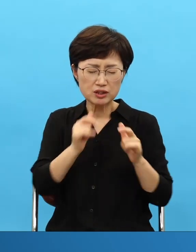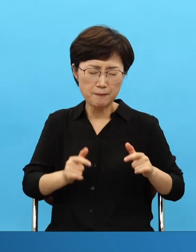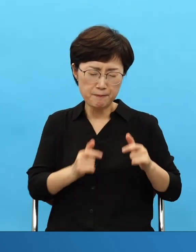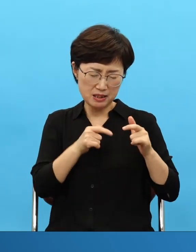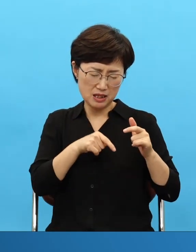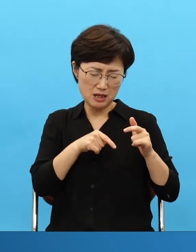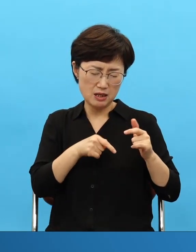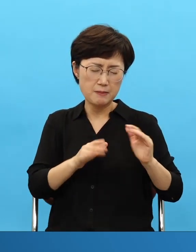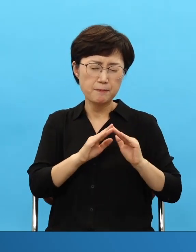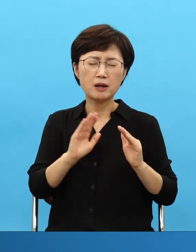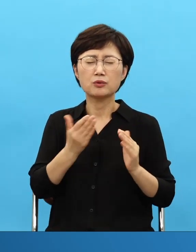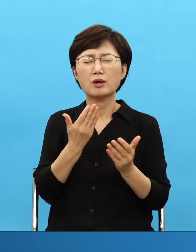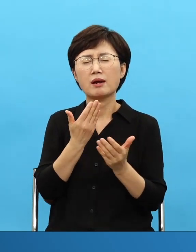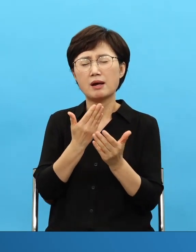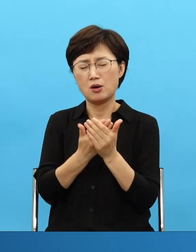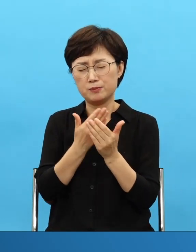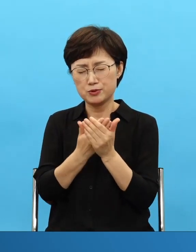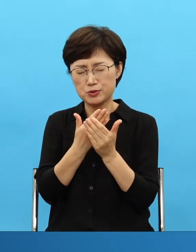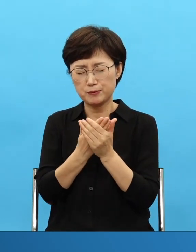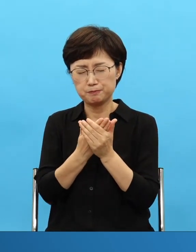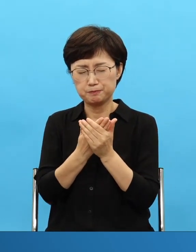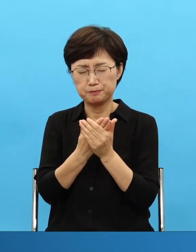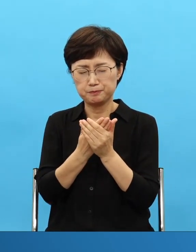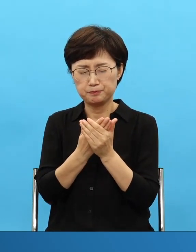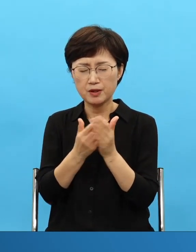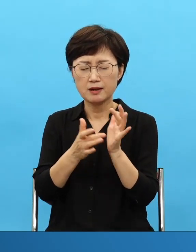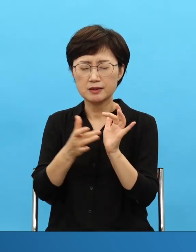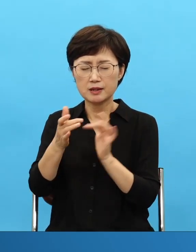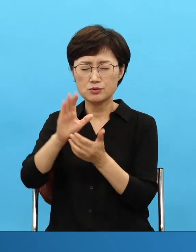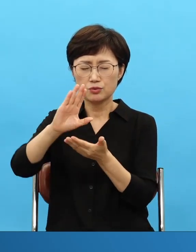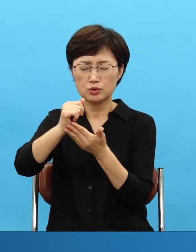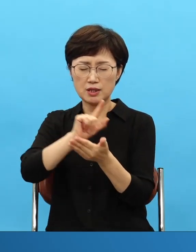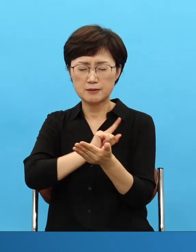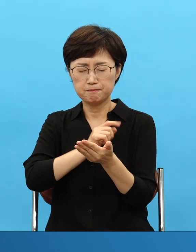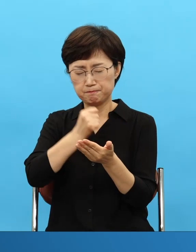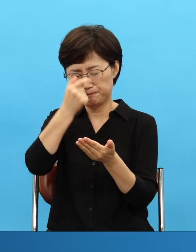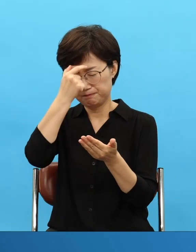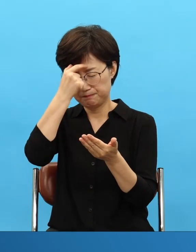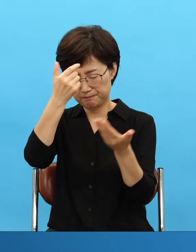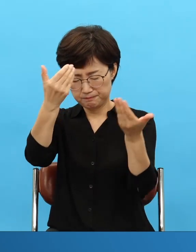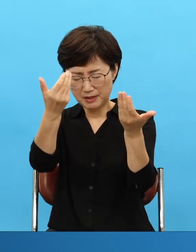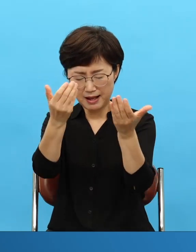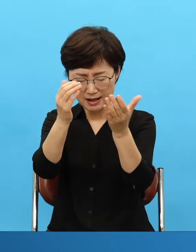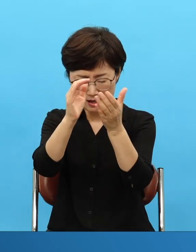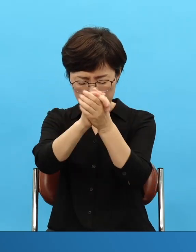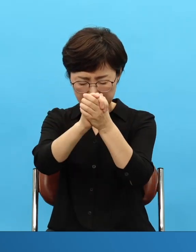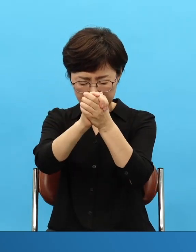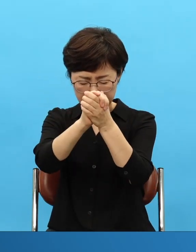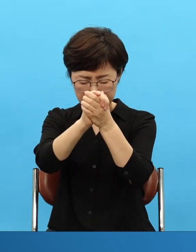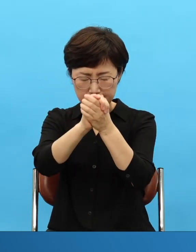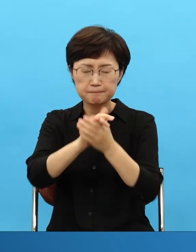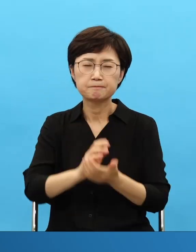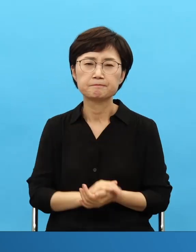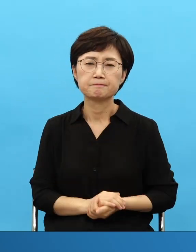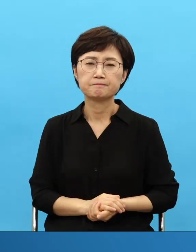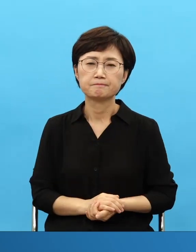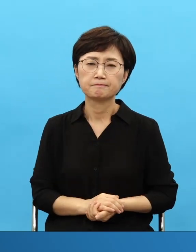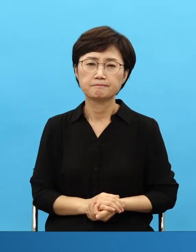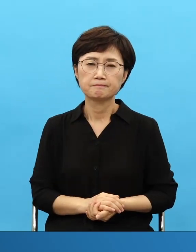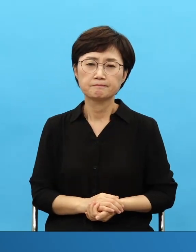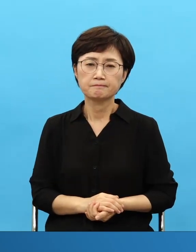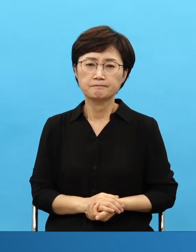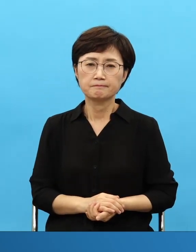as a partisan that shines forth a light 24 hours a day. 예수 그리스도 이름으로 기도하옵나이다. In Jesus Christ's name we pray. 아멘.